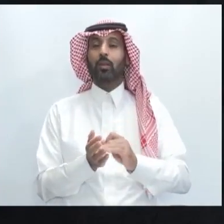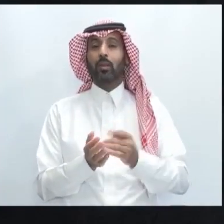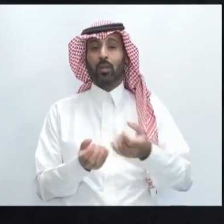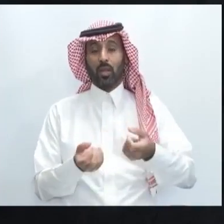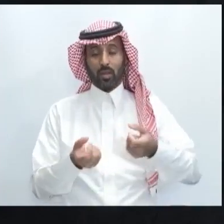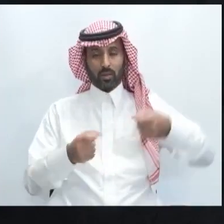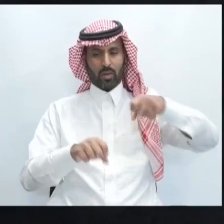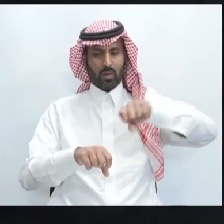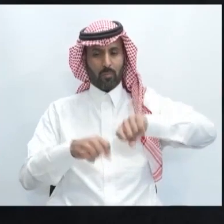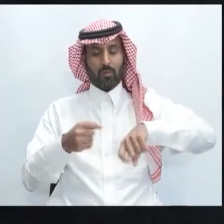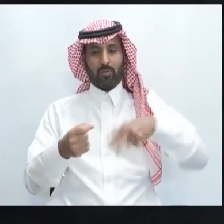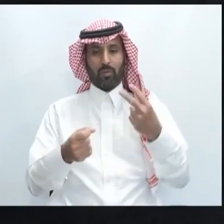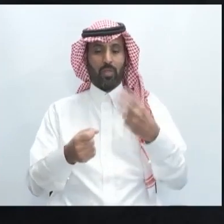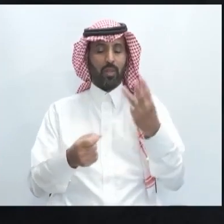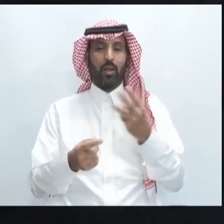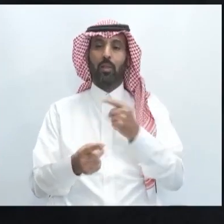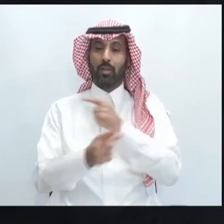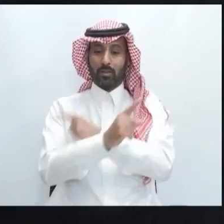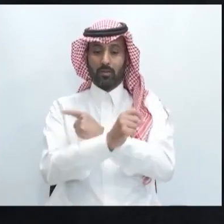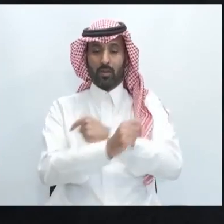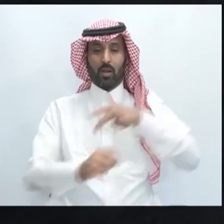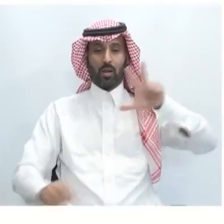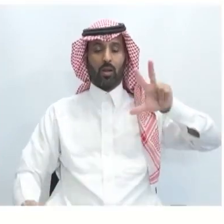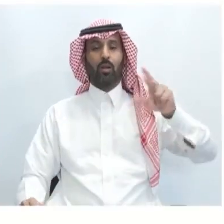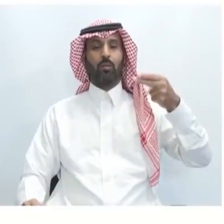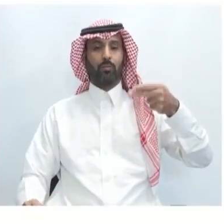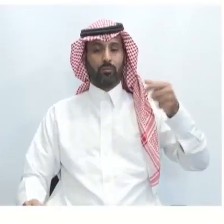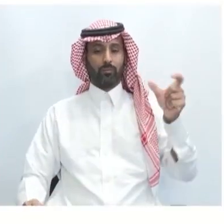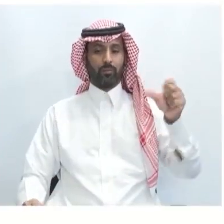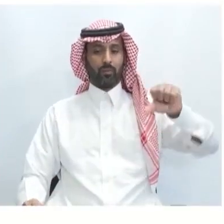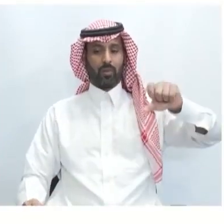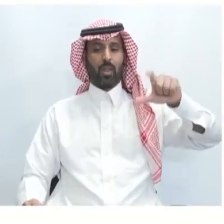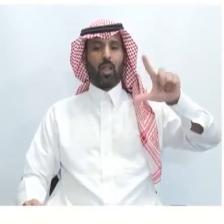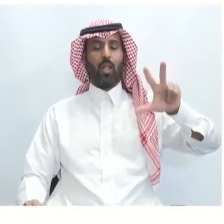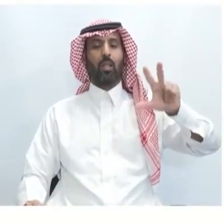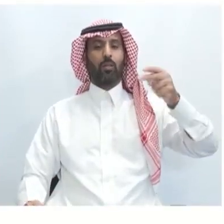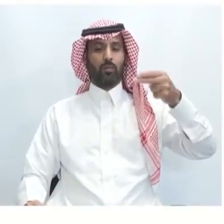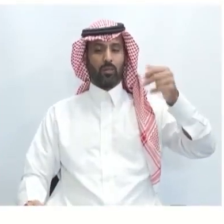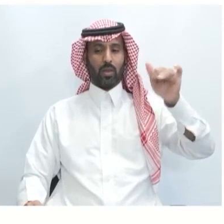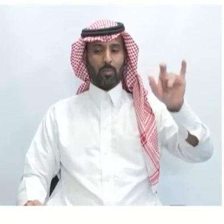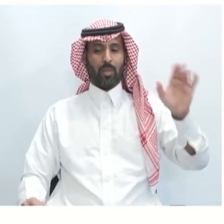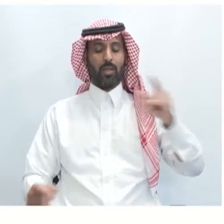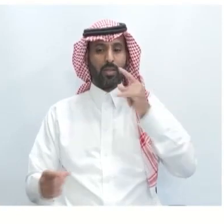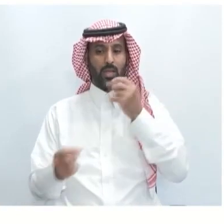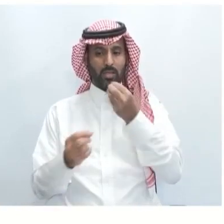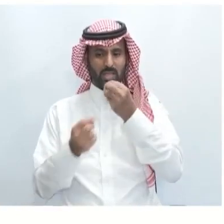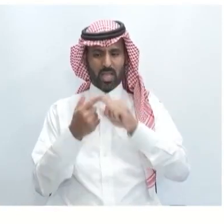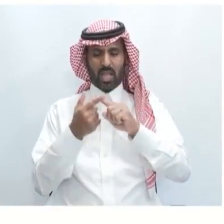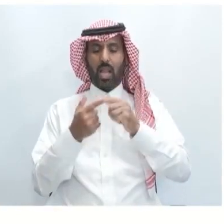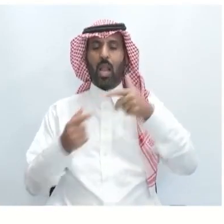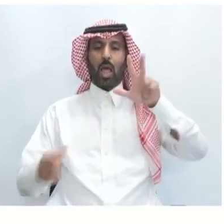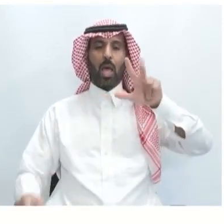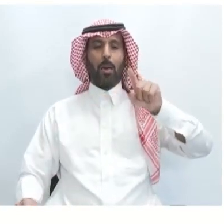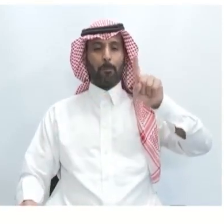العنود ناصر عتيبي نرحب باستاذ لغه الاشاره صالح العوجان باذن الله اليوم سيكون درسنا عن البروتينات لنعود الان